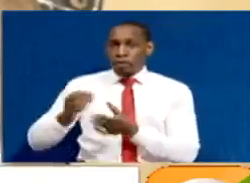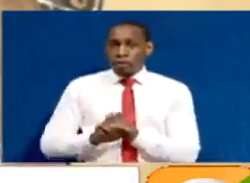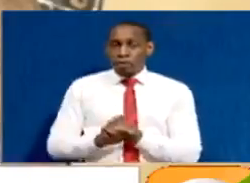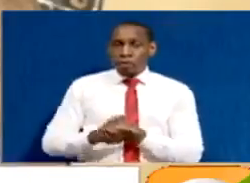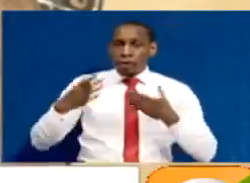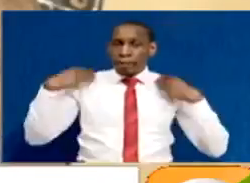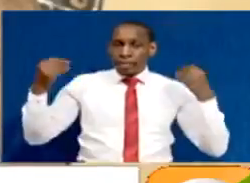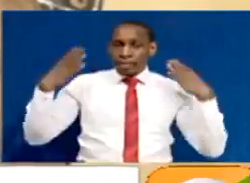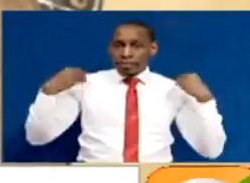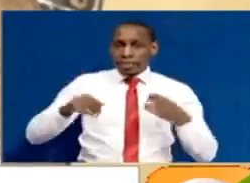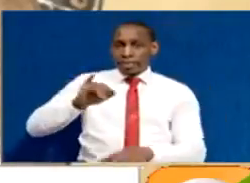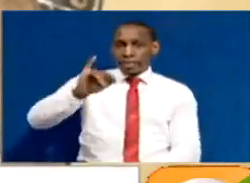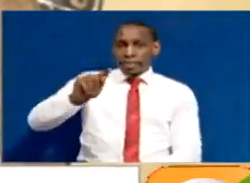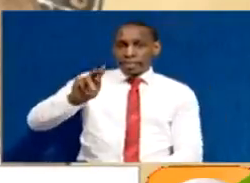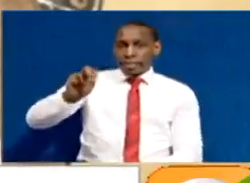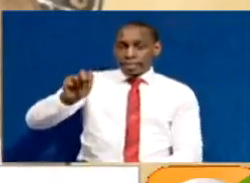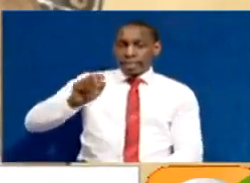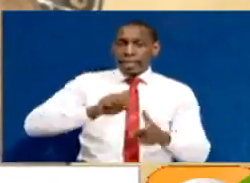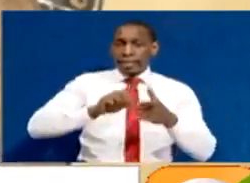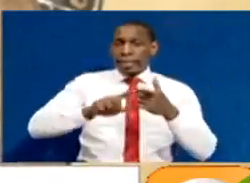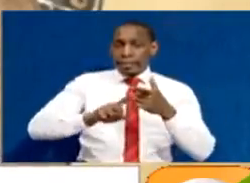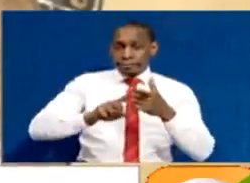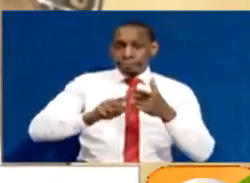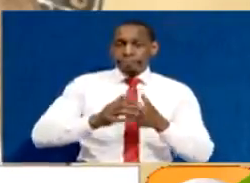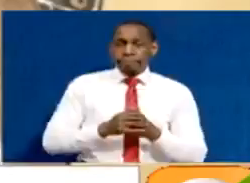na mazoezi kwa huku Iten, alafu